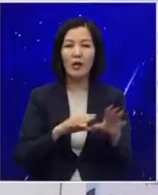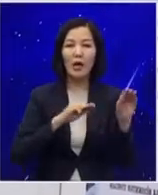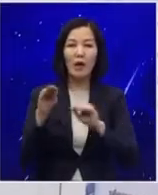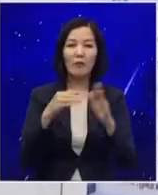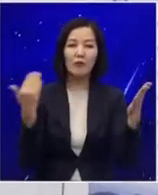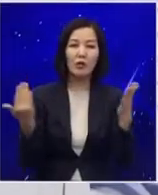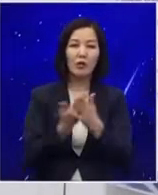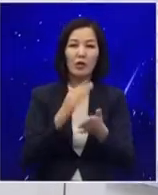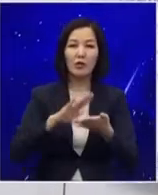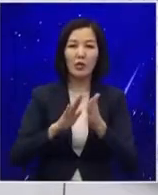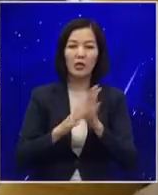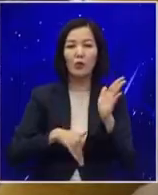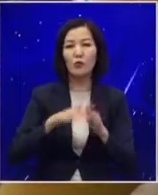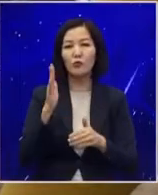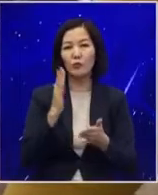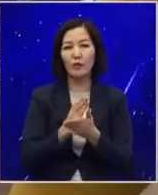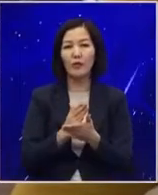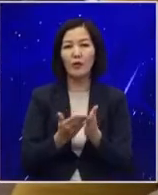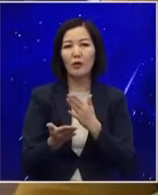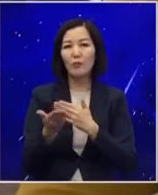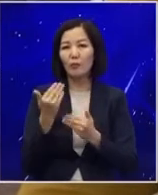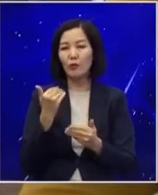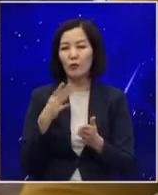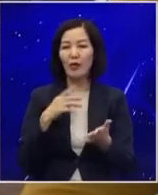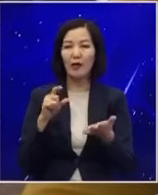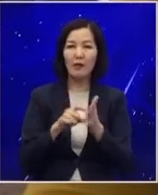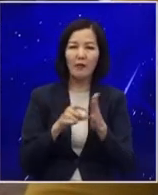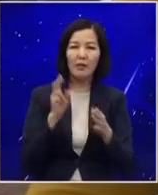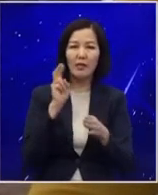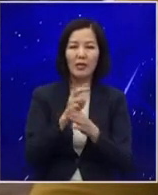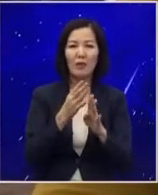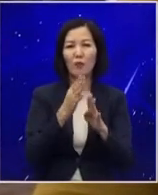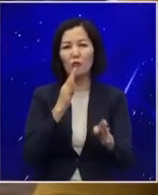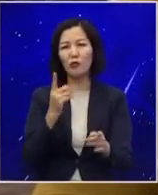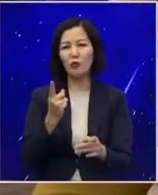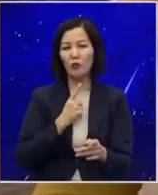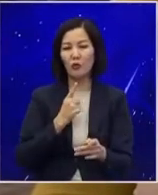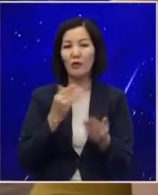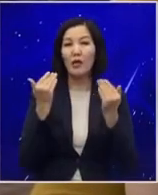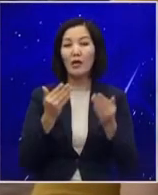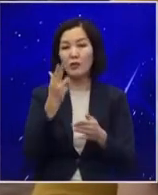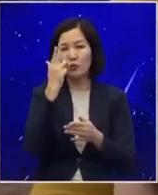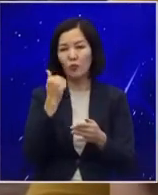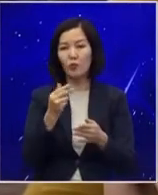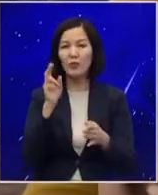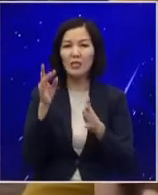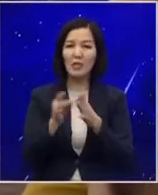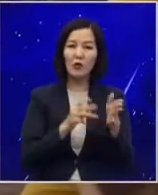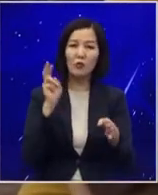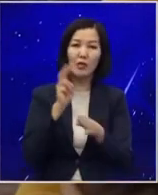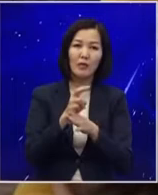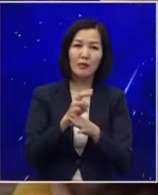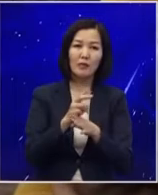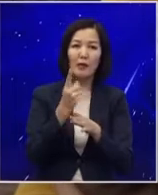мекемеде бар жағдай жасалған. Бұрындары кабинеттерге келіп, осы жерде очередке тұрып нетеді, қазір ыңғайлы болды, келеміз.